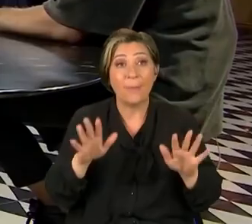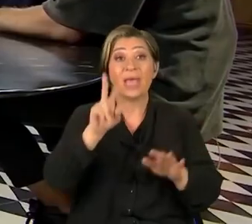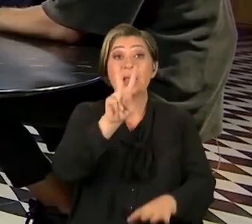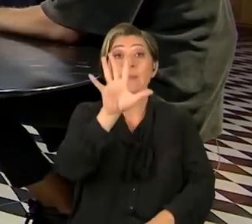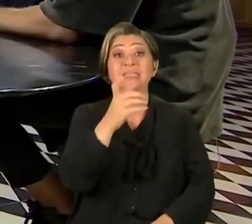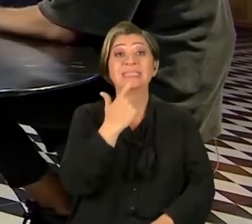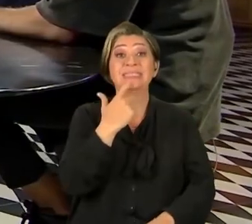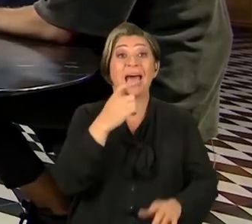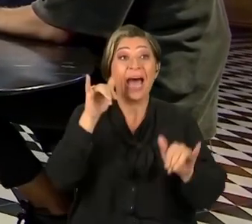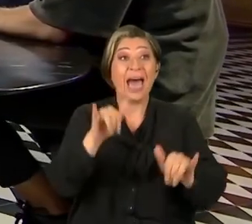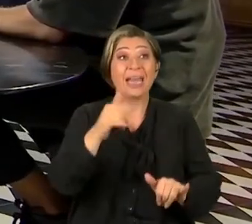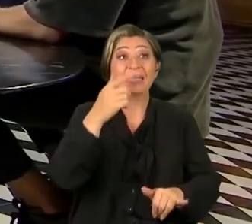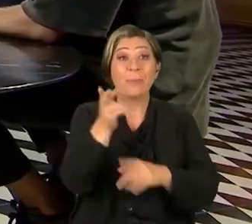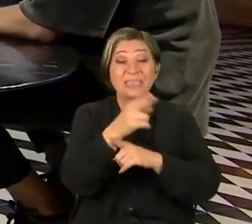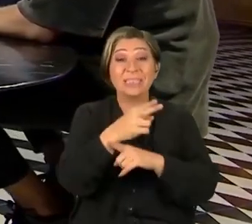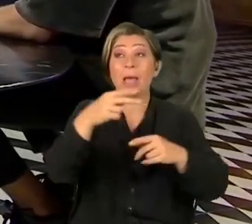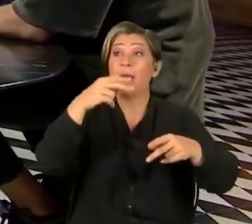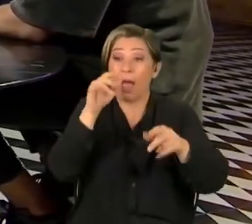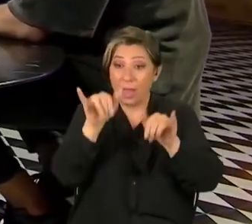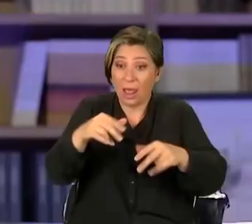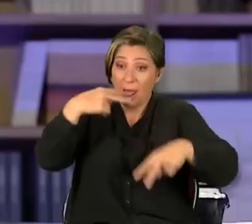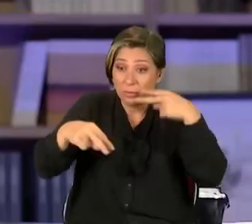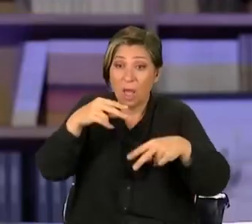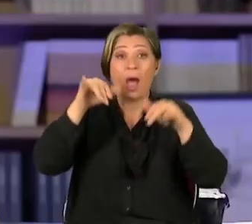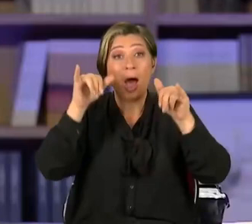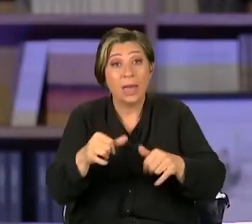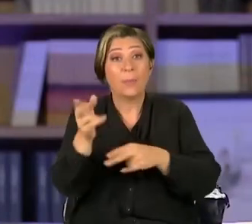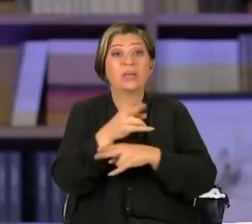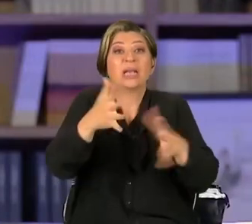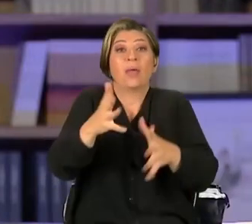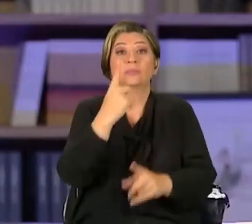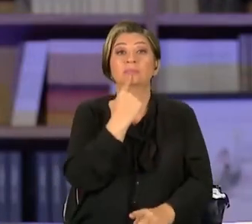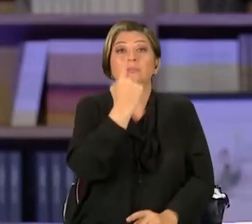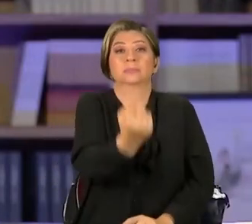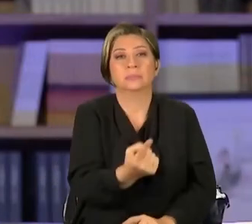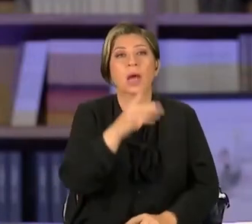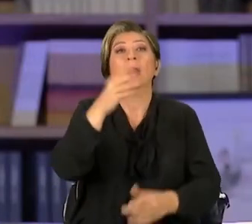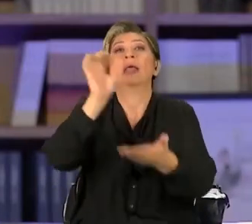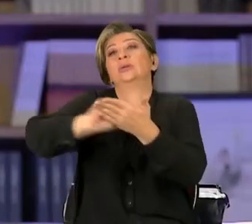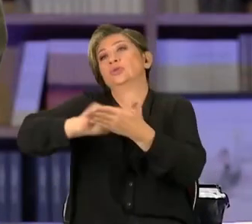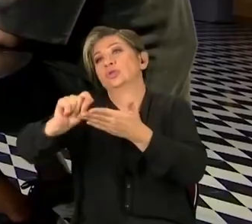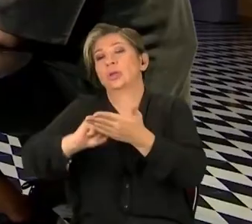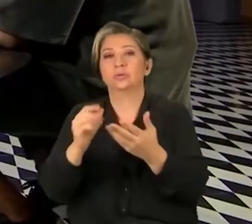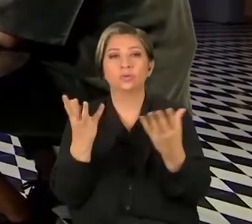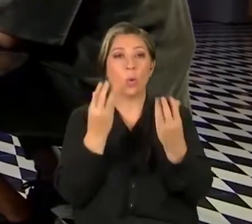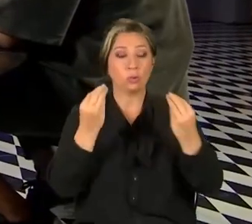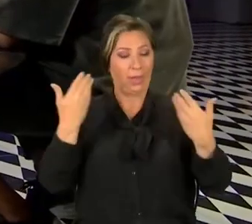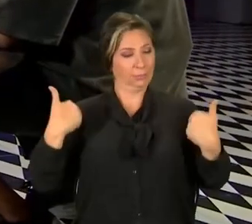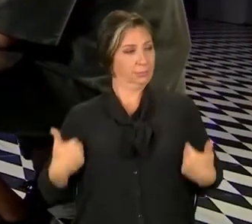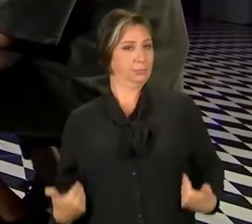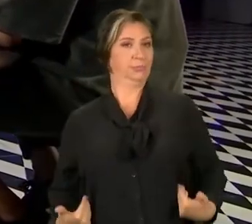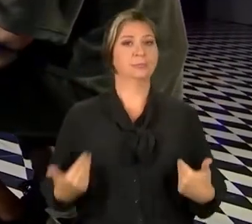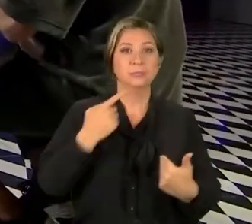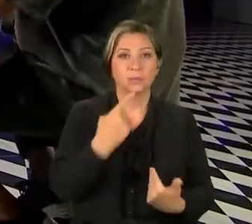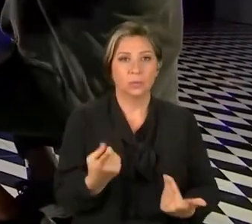25 senedir aynı balıkçıda yemek yiyor ve aynı balıkçıdan çıkınca aynı garip şeyi söylüyor ve onlar da yine yazıyorlar çok güzelim değil mi diyor